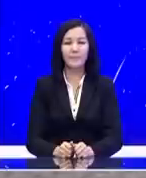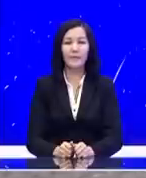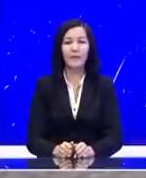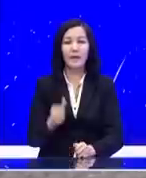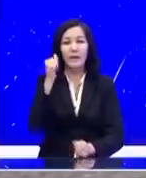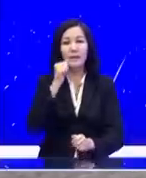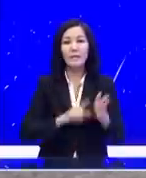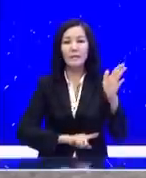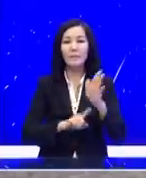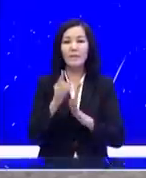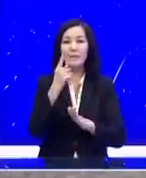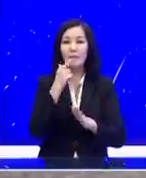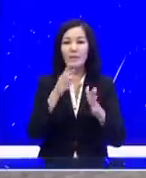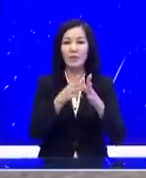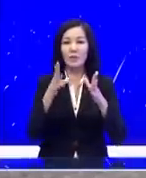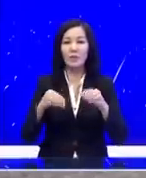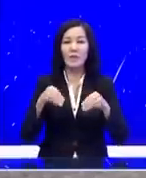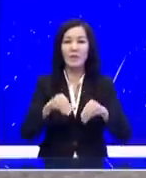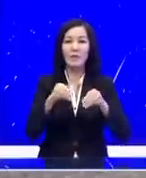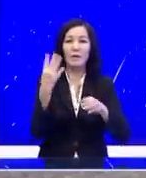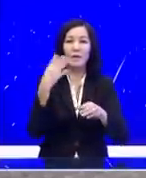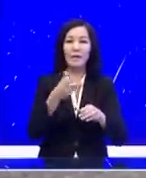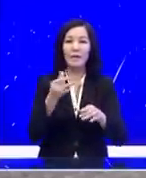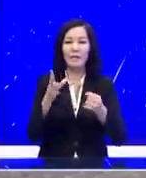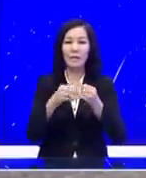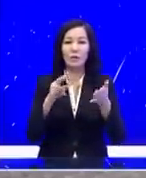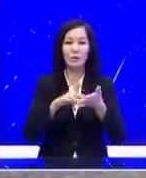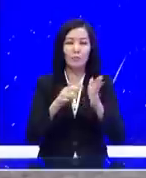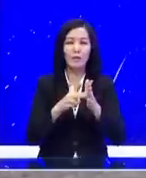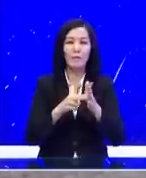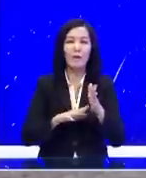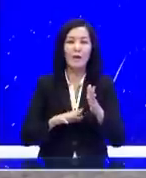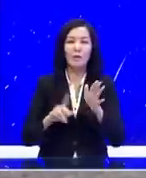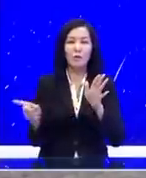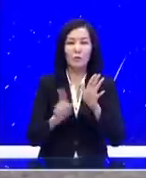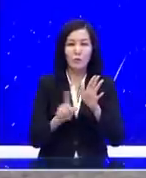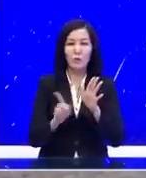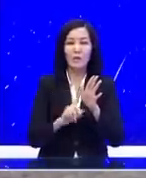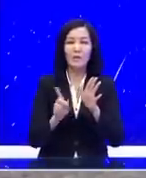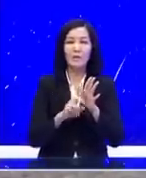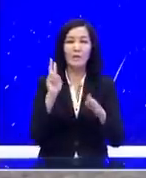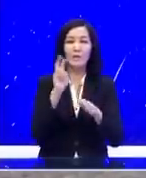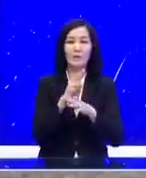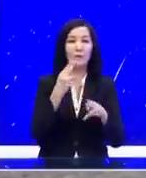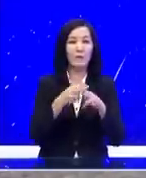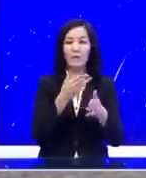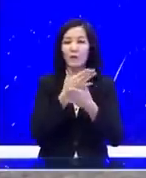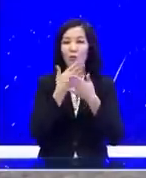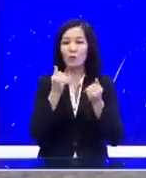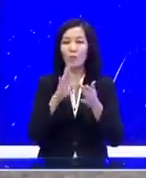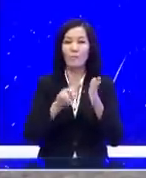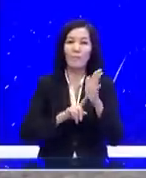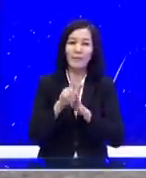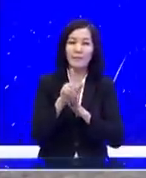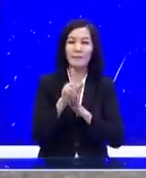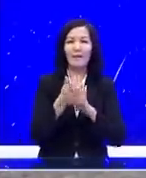Ертеңнен бастап қызылша егуді бастаймыз. 40 гектарды жоспарлап отырмыз. Ауданнан тікелей қатынап күнделікті келіп кетіп жүреміз. Басында блок